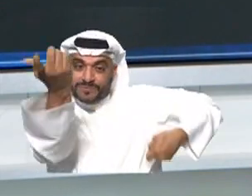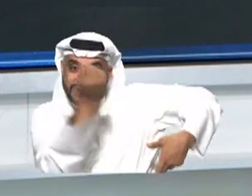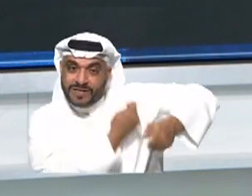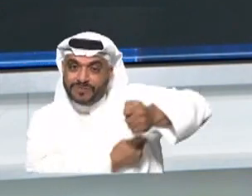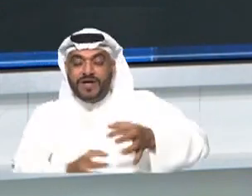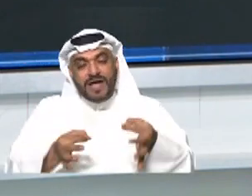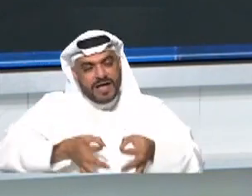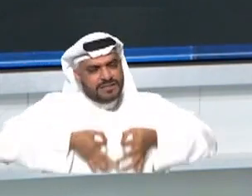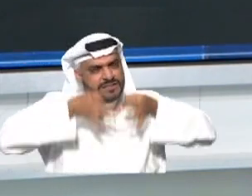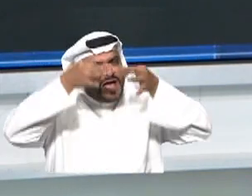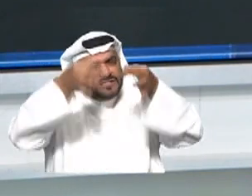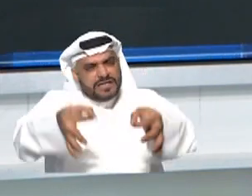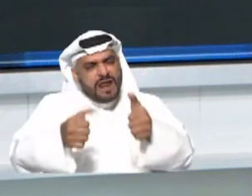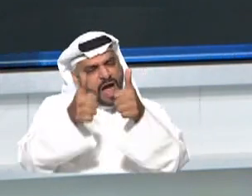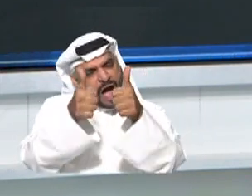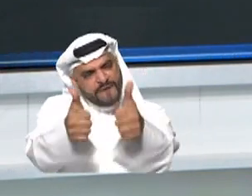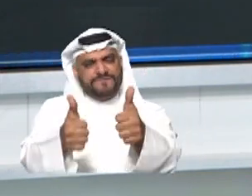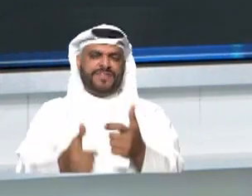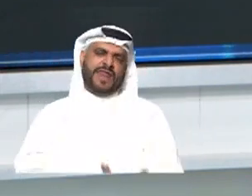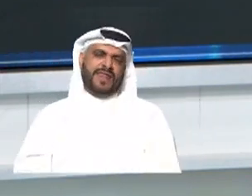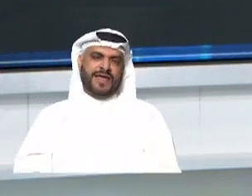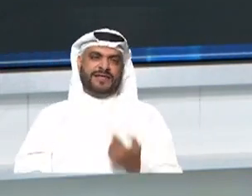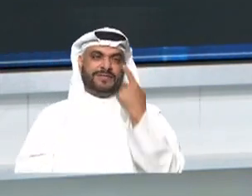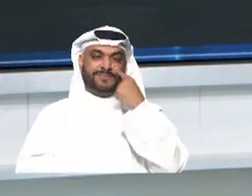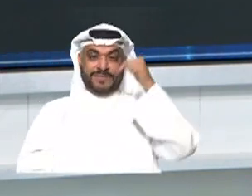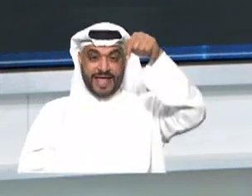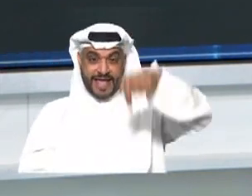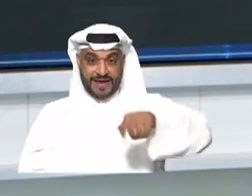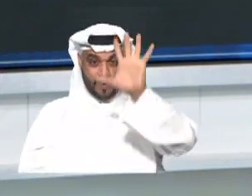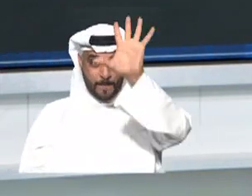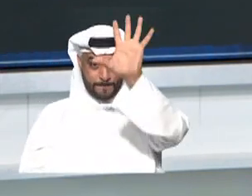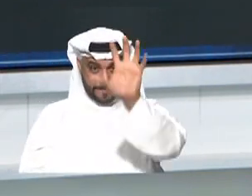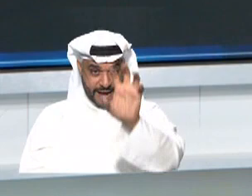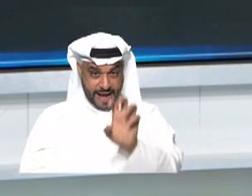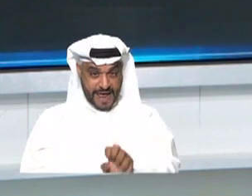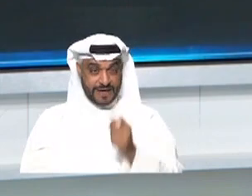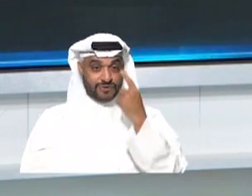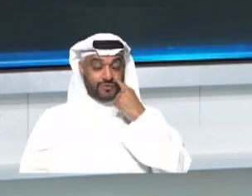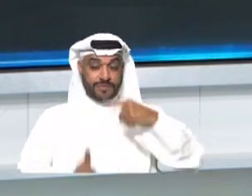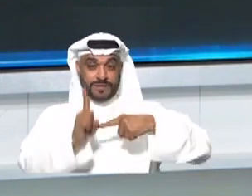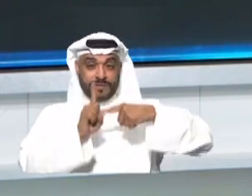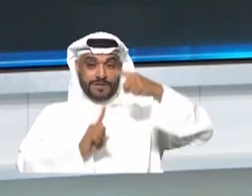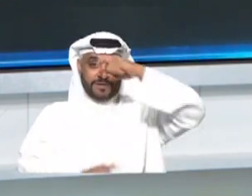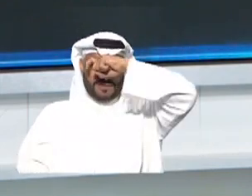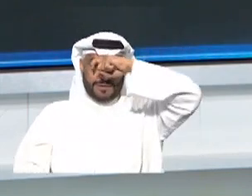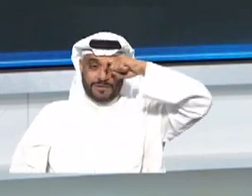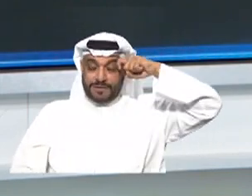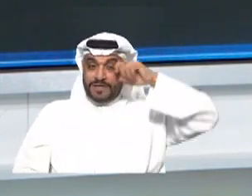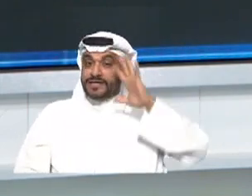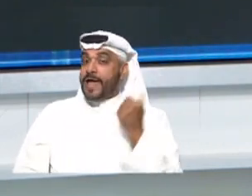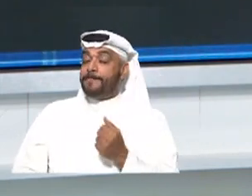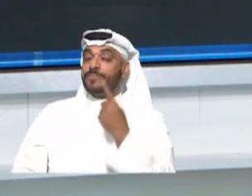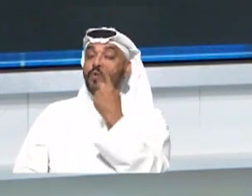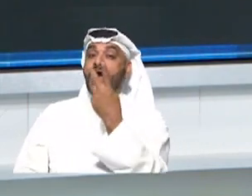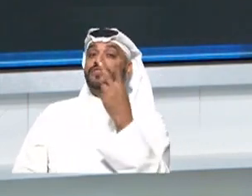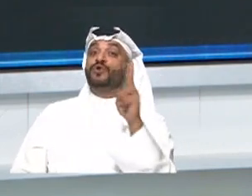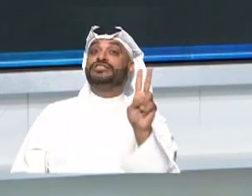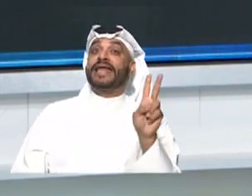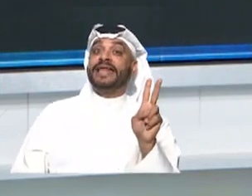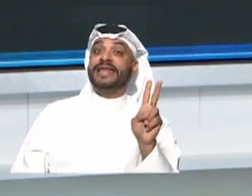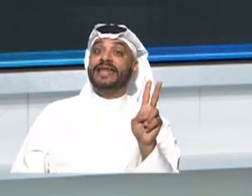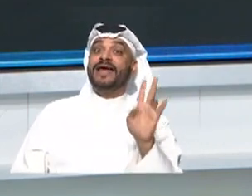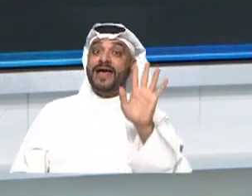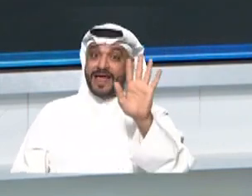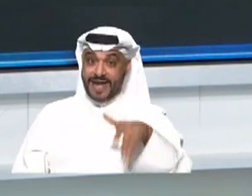ودرجات الحرارة المتوقعة في منتصف هذه الليلة مدينة الكويت قد تصل إلى 21 درجة مئوية. المناطق الغربية من دولة الكويت السالم